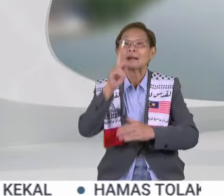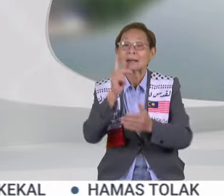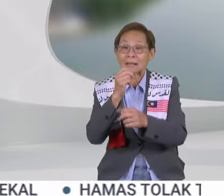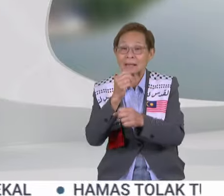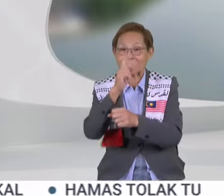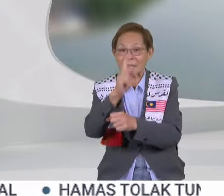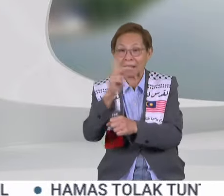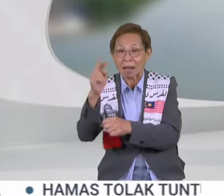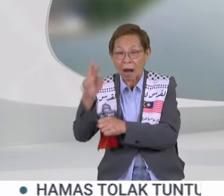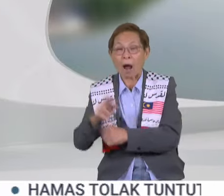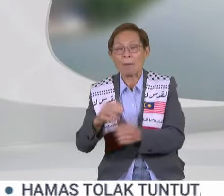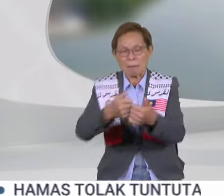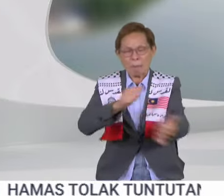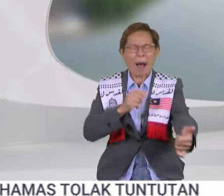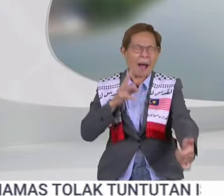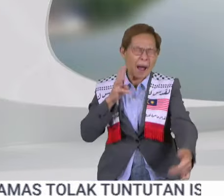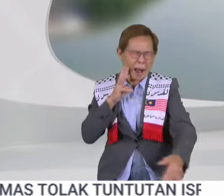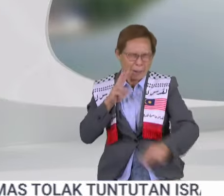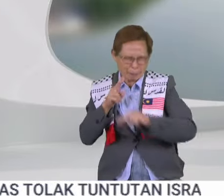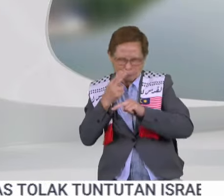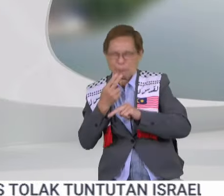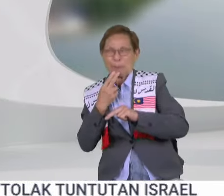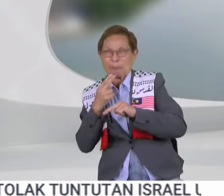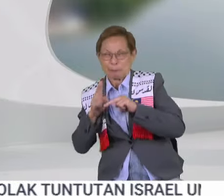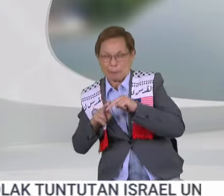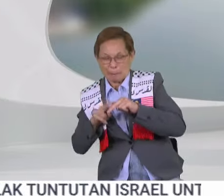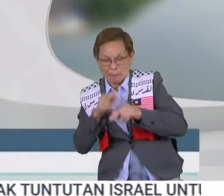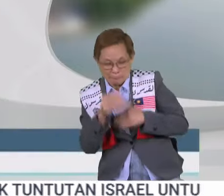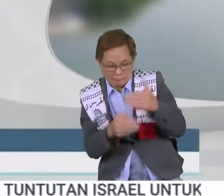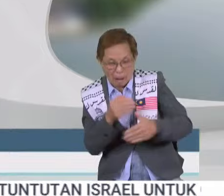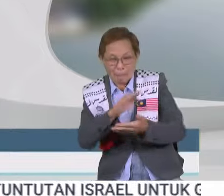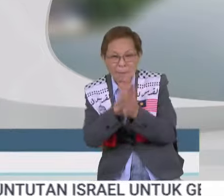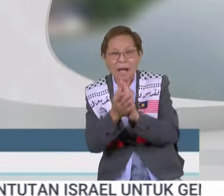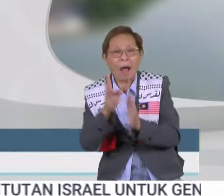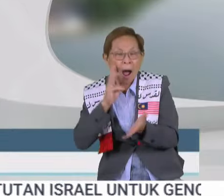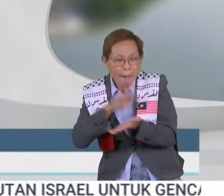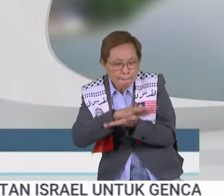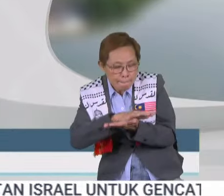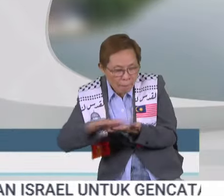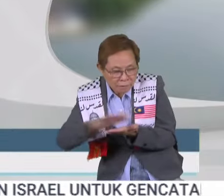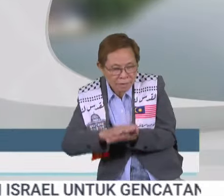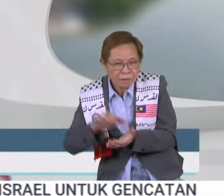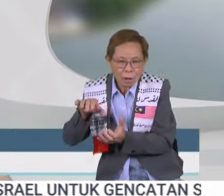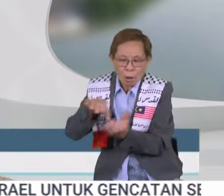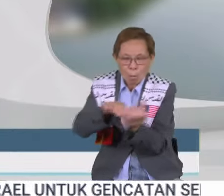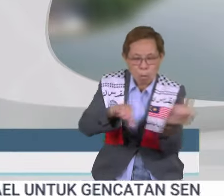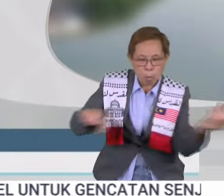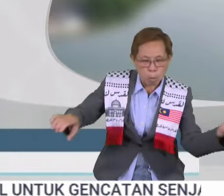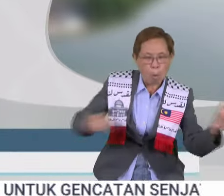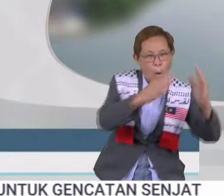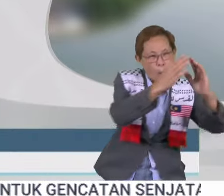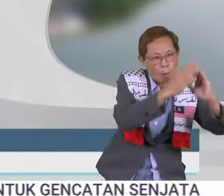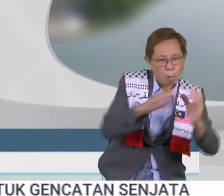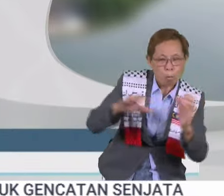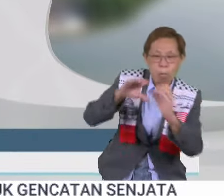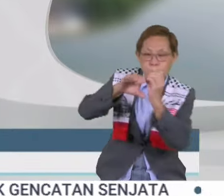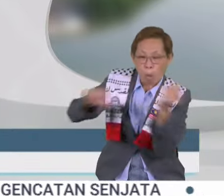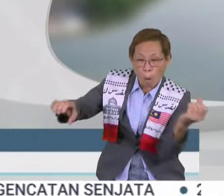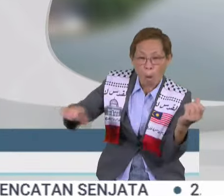ini bagi mengelakkan air masin tersebut diproses sebagai air terawat dan disalurkan ke rumah-rumah penduduk